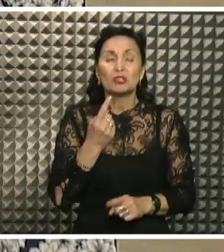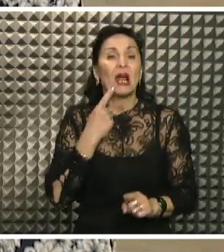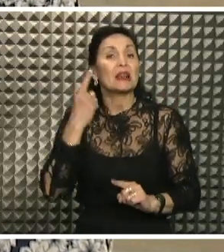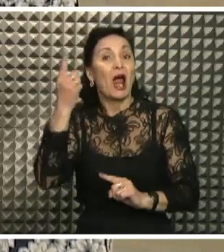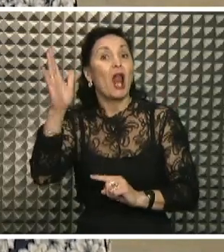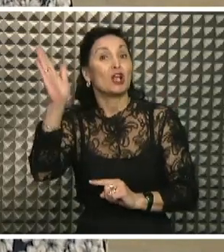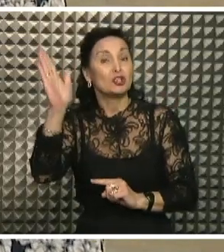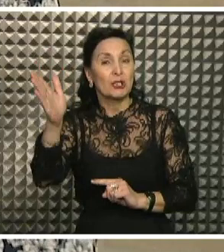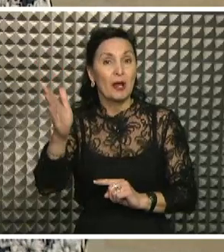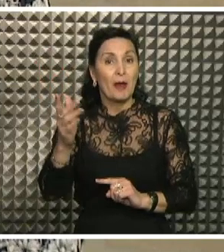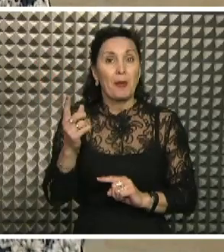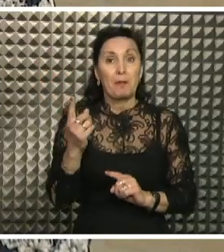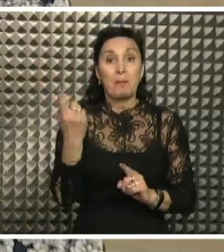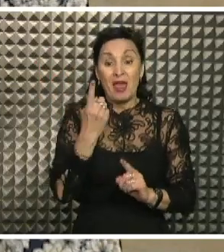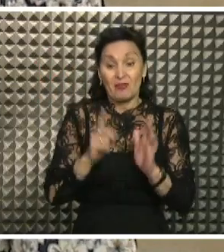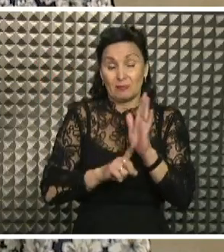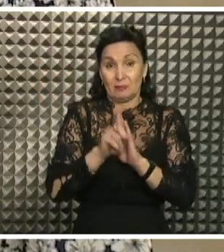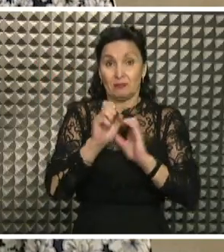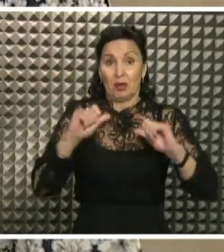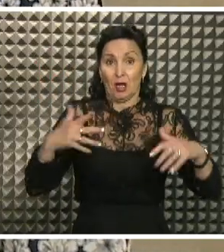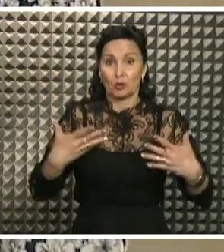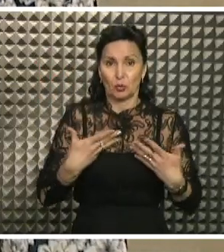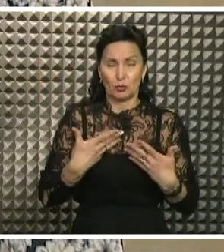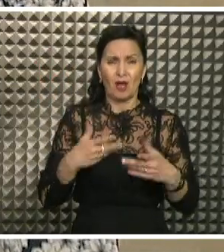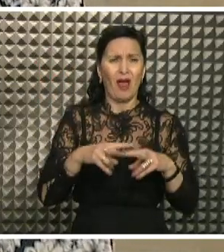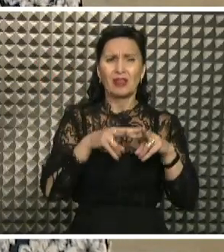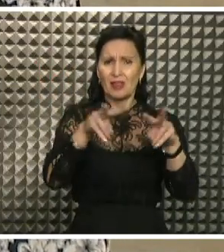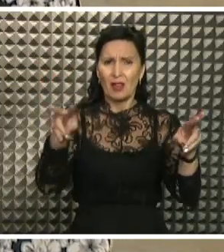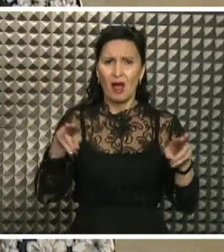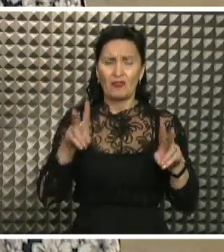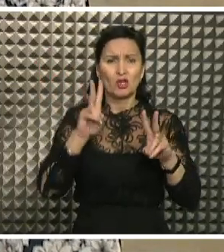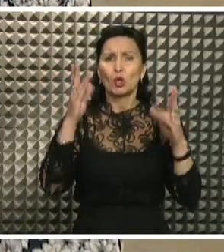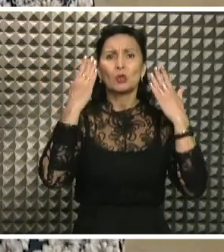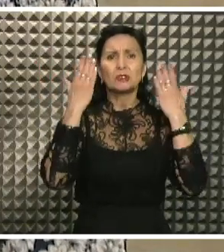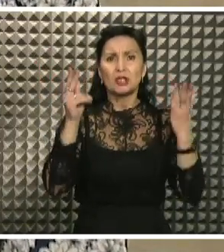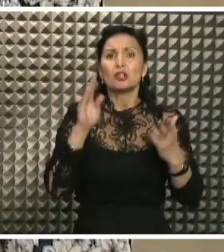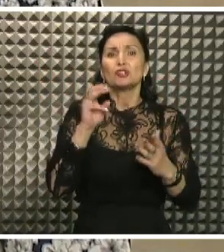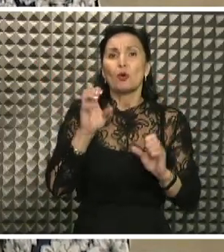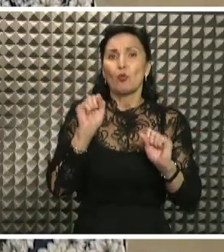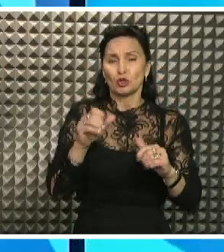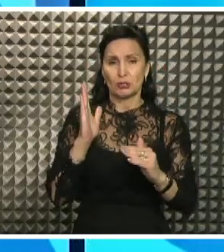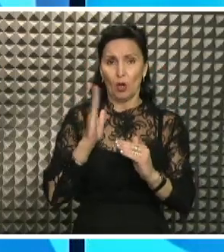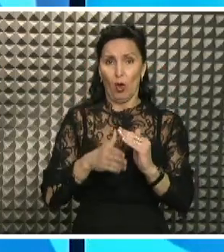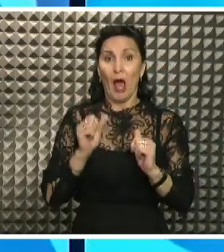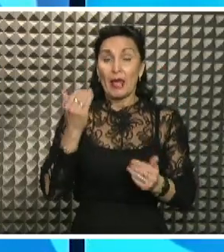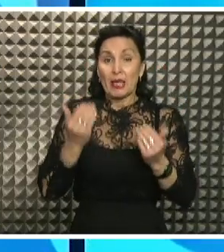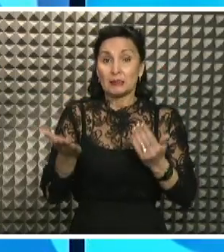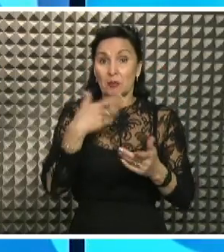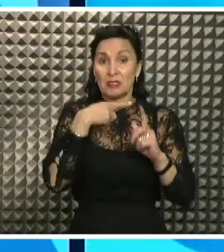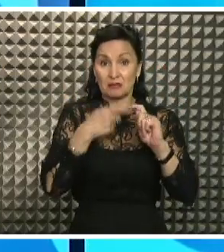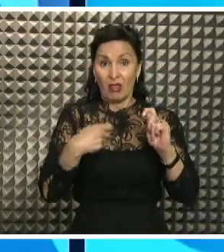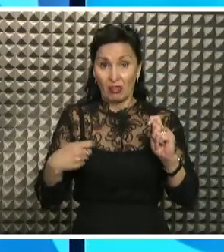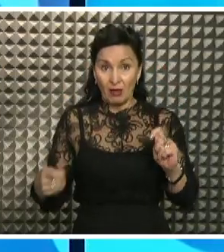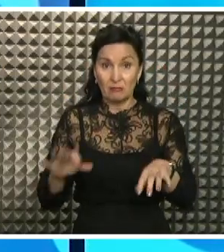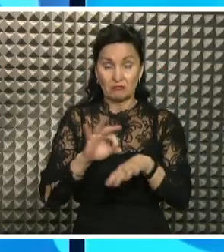дальше. Первые признаки простуды, они обычно одинаковы, и никто не знает, чем это закончится. А если мы затянем,